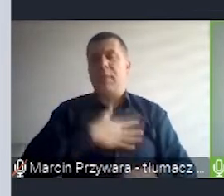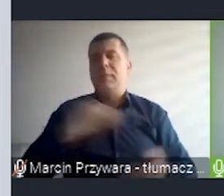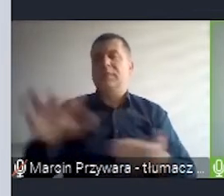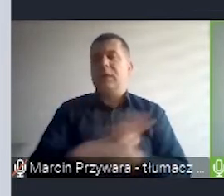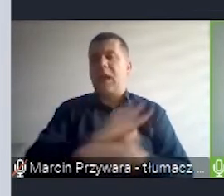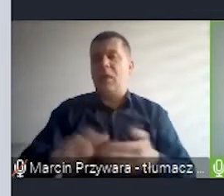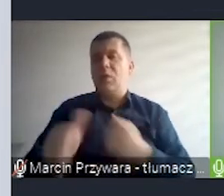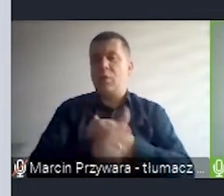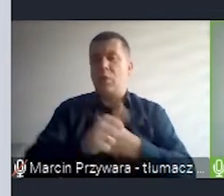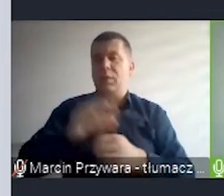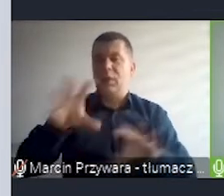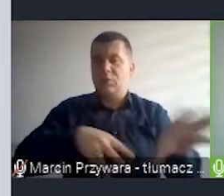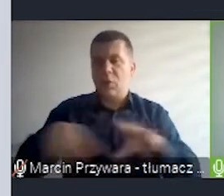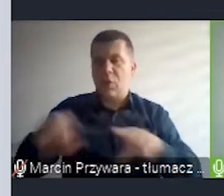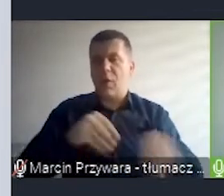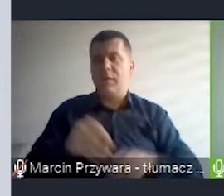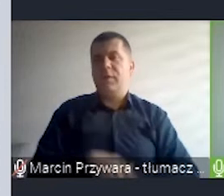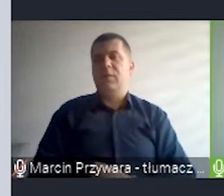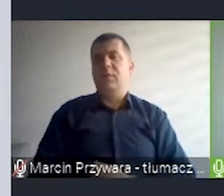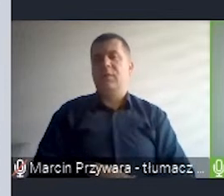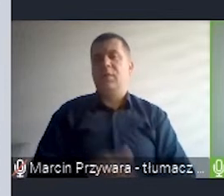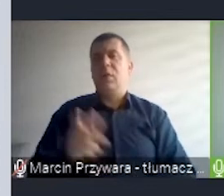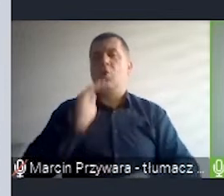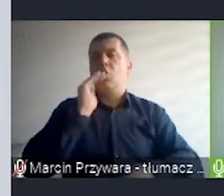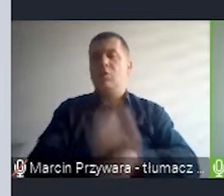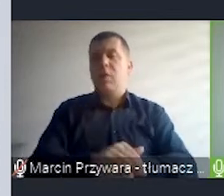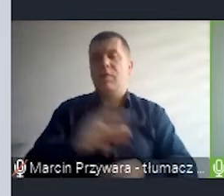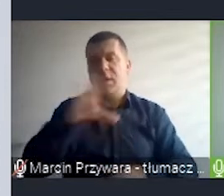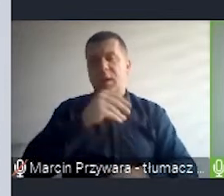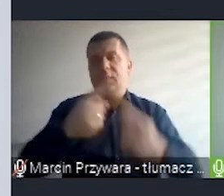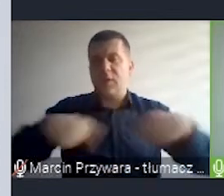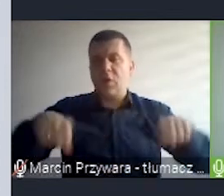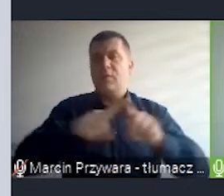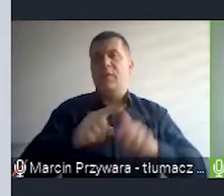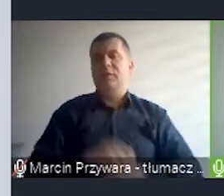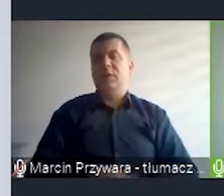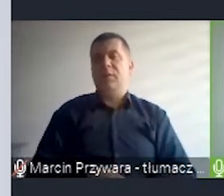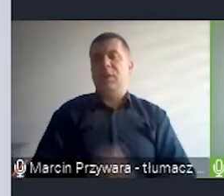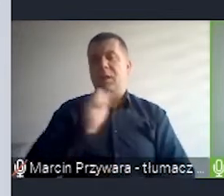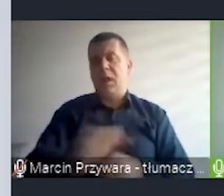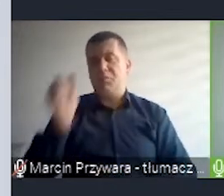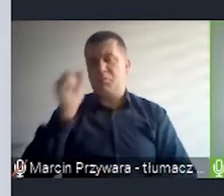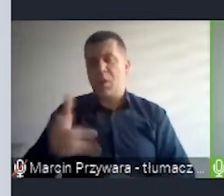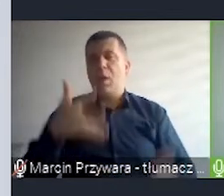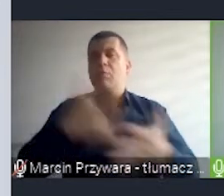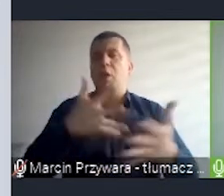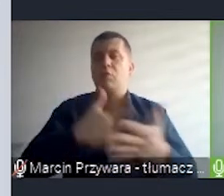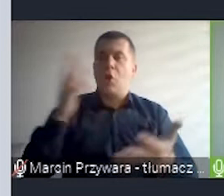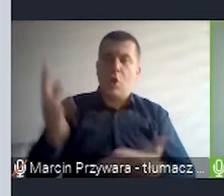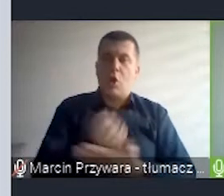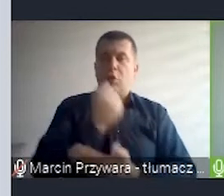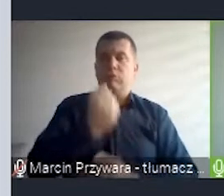dokumentów księgowych, będą umowy z wykonawcami, pojawią się protokoły